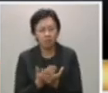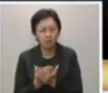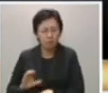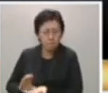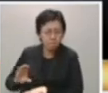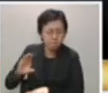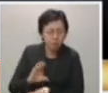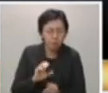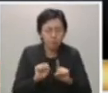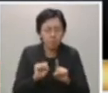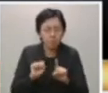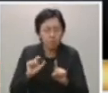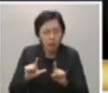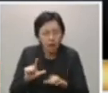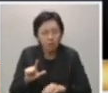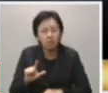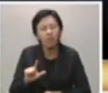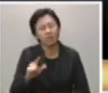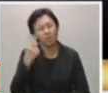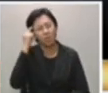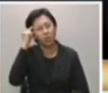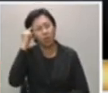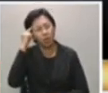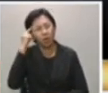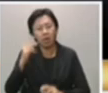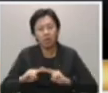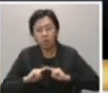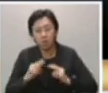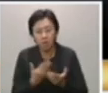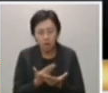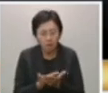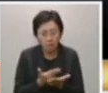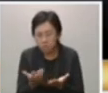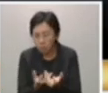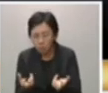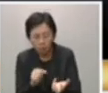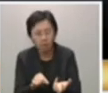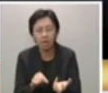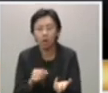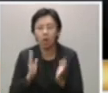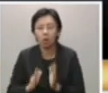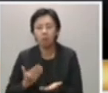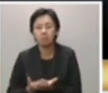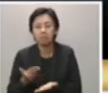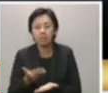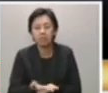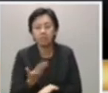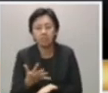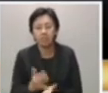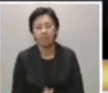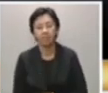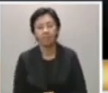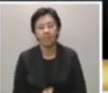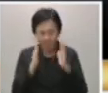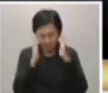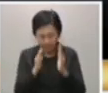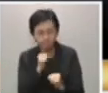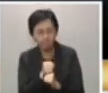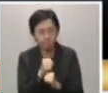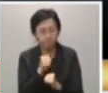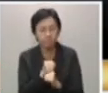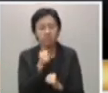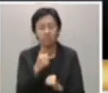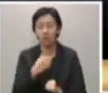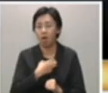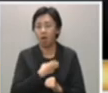ปัญหาของเอกชนคือไม่มีคนซื้อของที่เขาผลิตความตั้งใจของท่านน่ะดีท่านต้องการที่จ